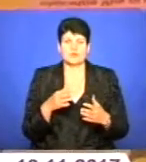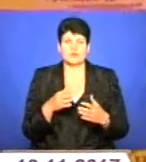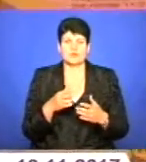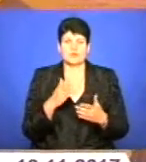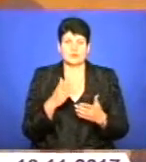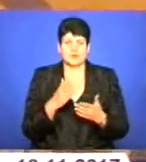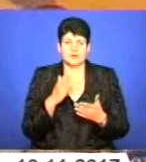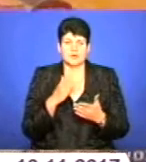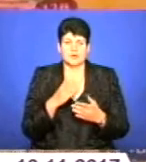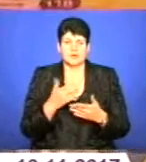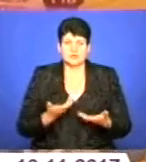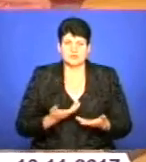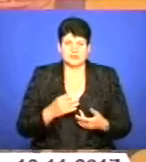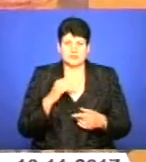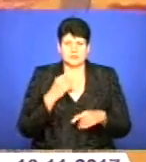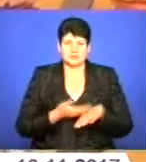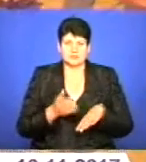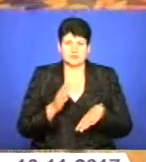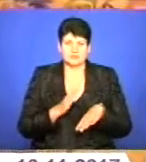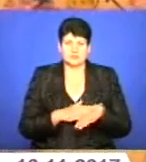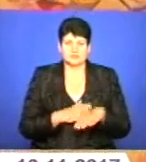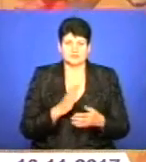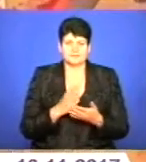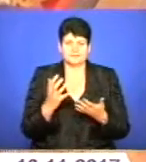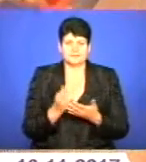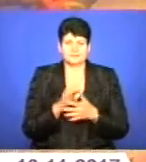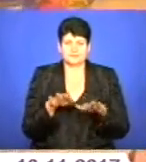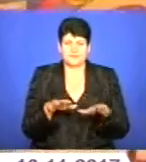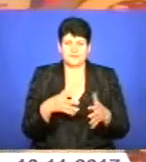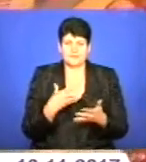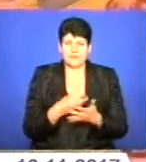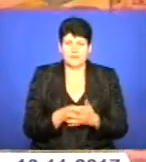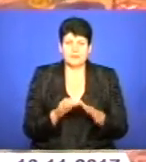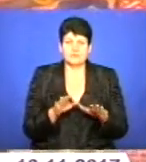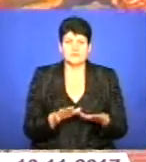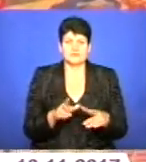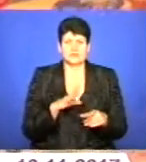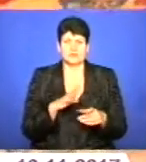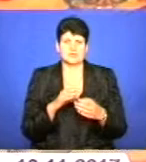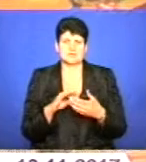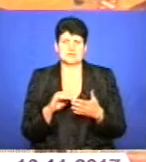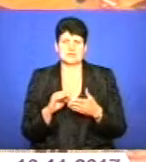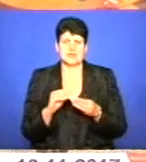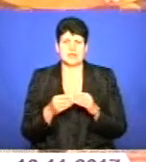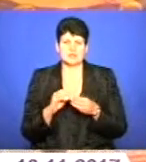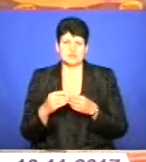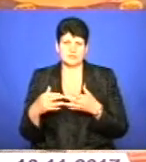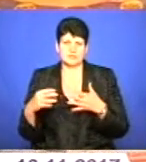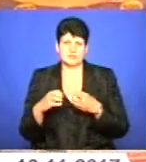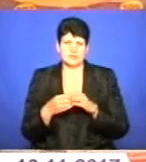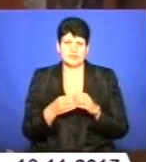шлях, щоб знайти своє місце у суспільстві. В грі враховані усі складнощі, з якими зіштовхувалися внутрішньопереселені